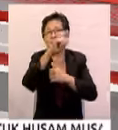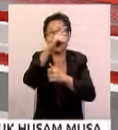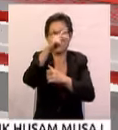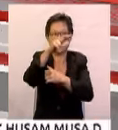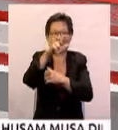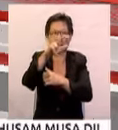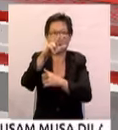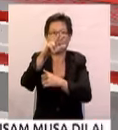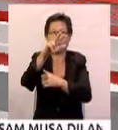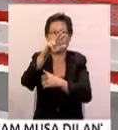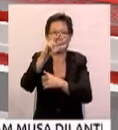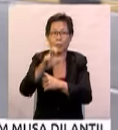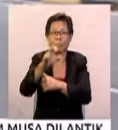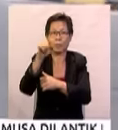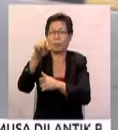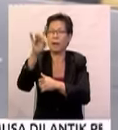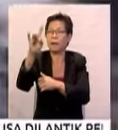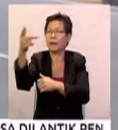130.8 km.